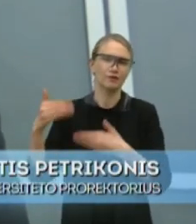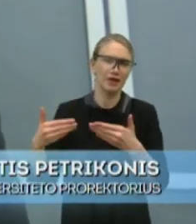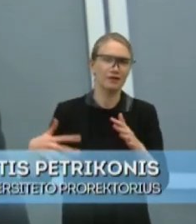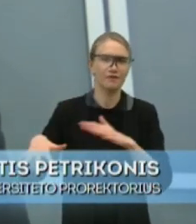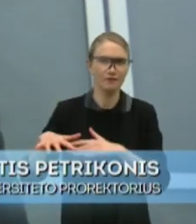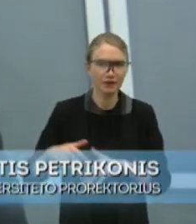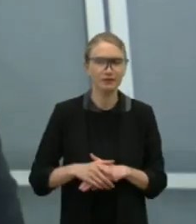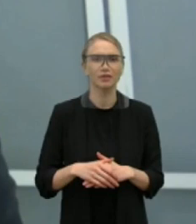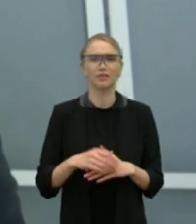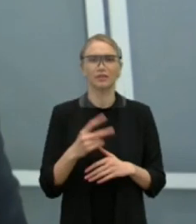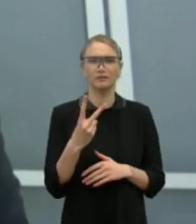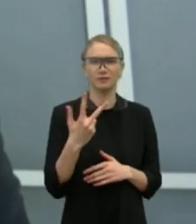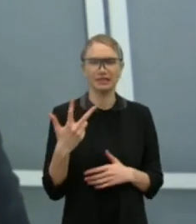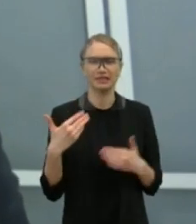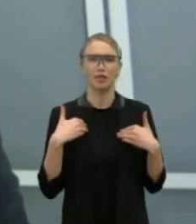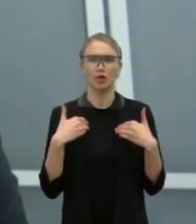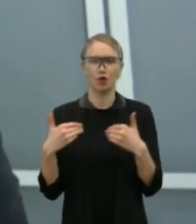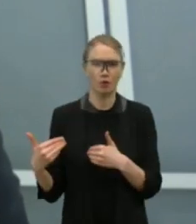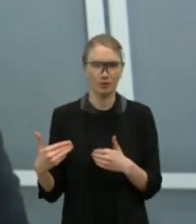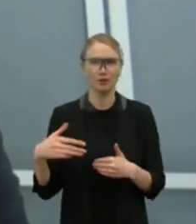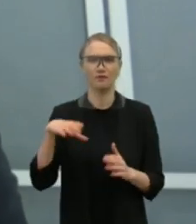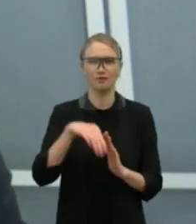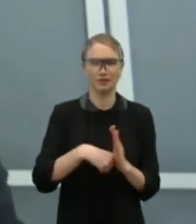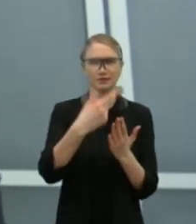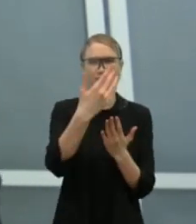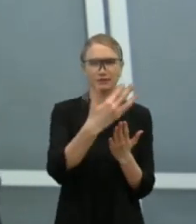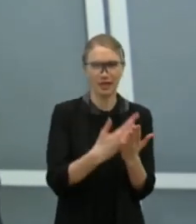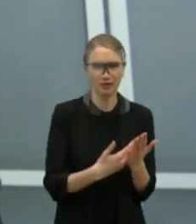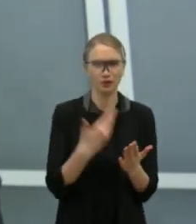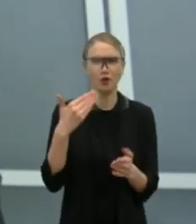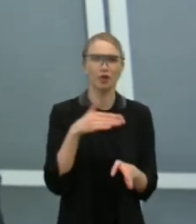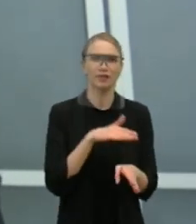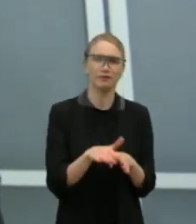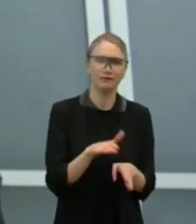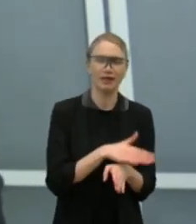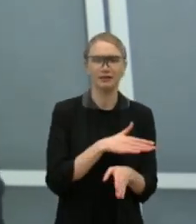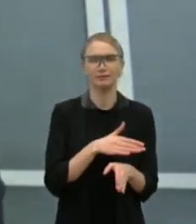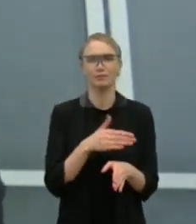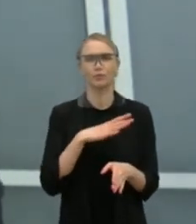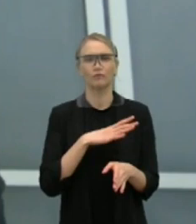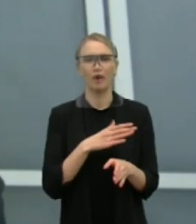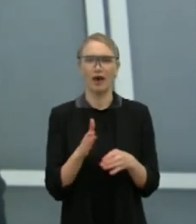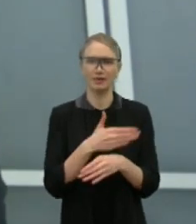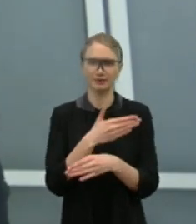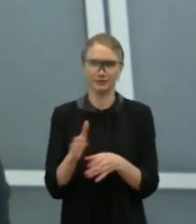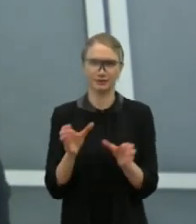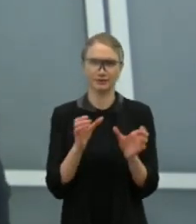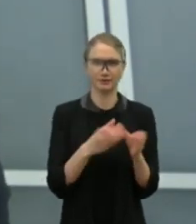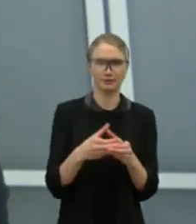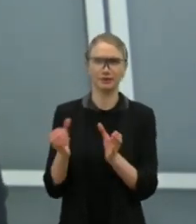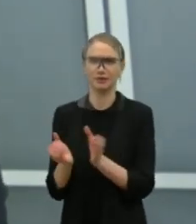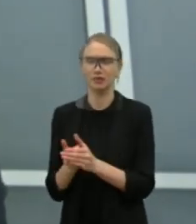papuolė 23 rekomendacijos, kurias mes pagal jų įgyvendinimą suskirstėm ir nuspalvinom